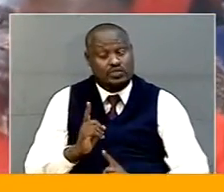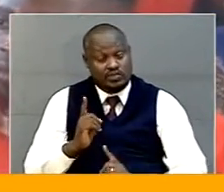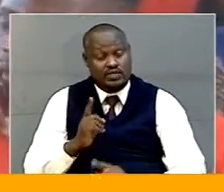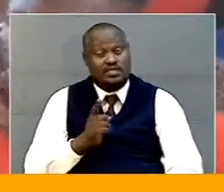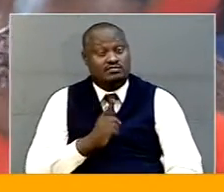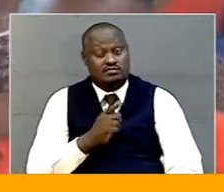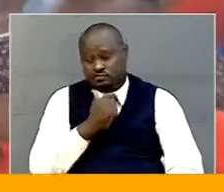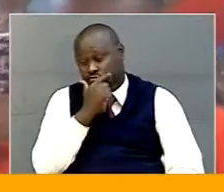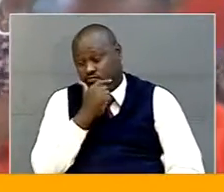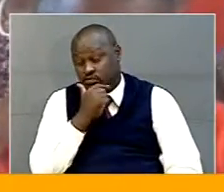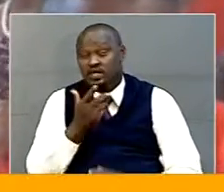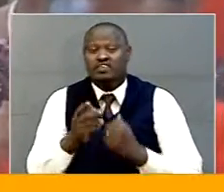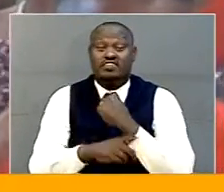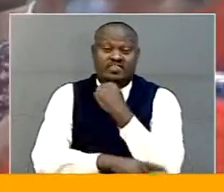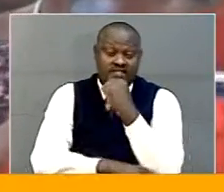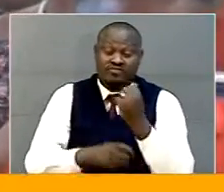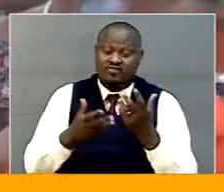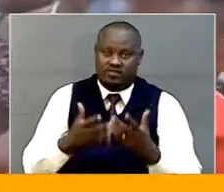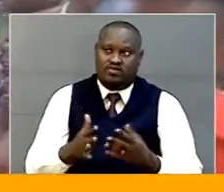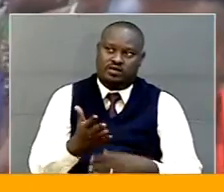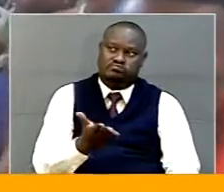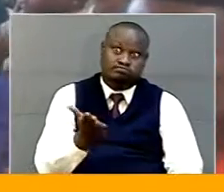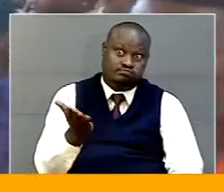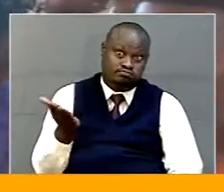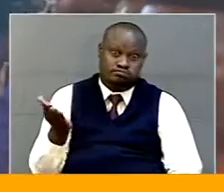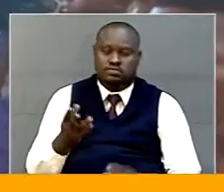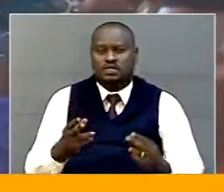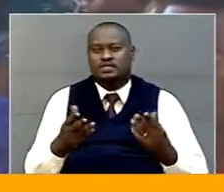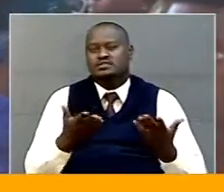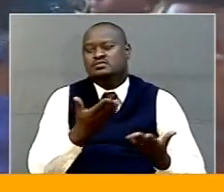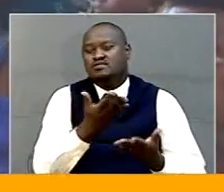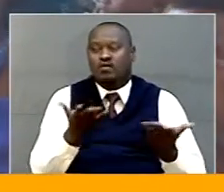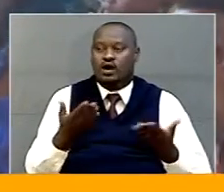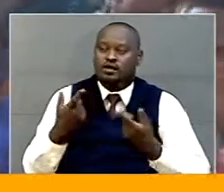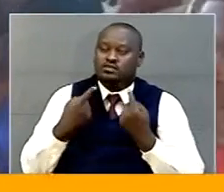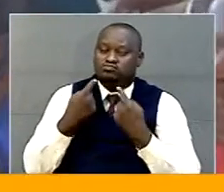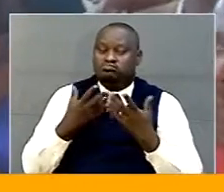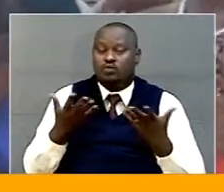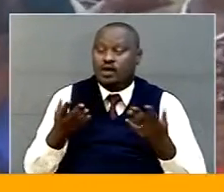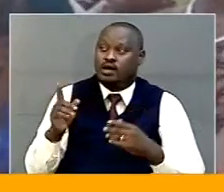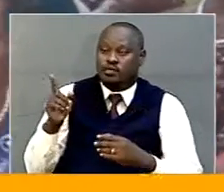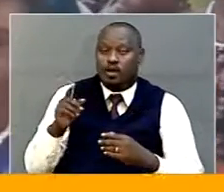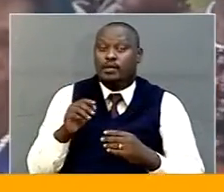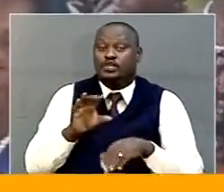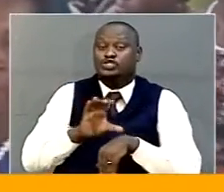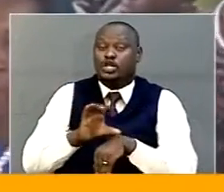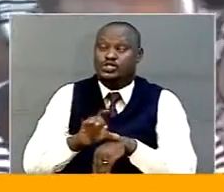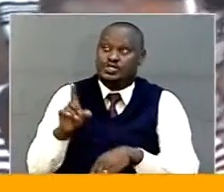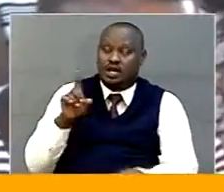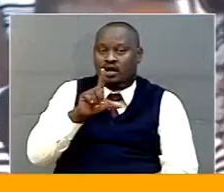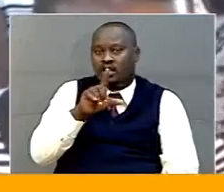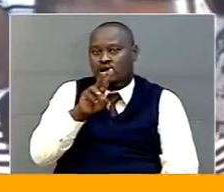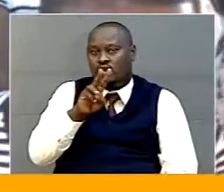kwekengera abazigu anti okwerinda si buti. Okulabuna kuno akoledde ku kanisa Gospel Healing Center Church International Lweza